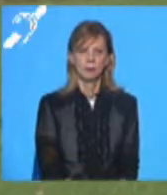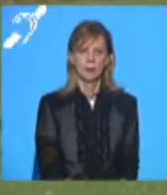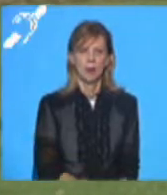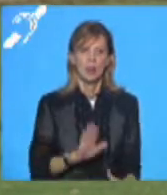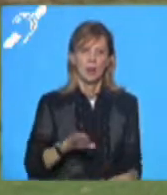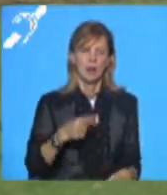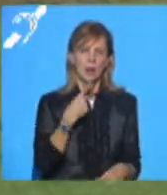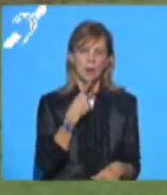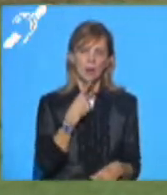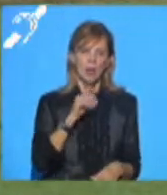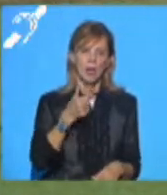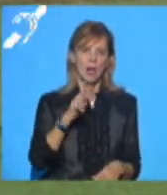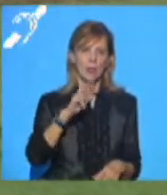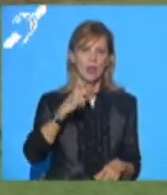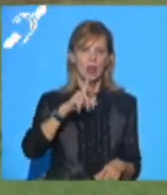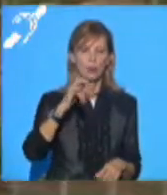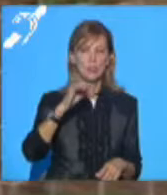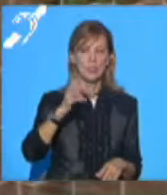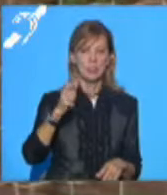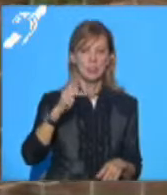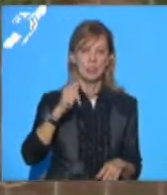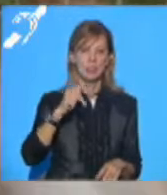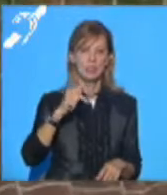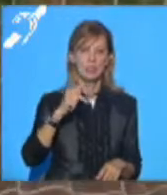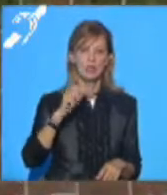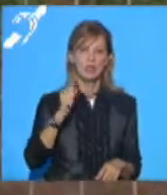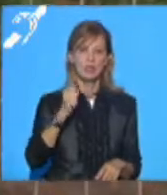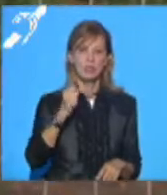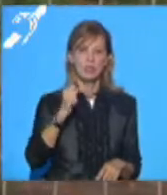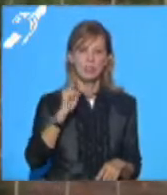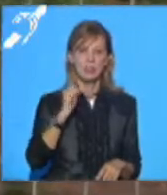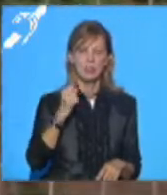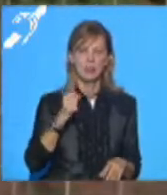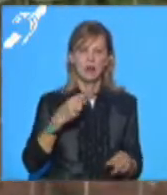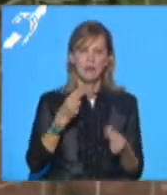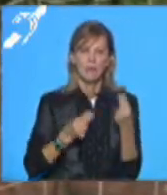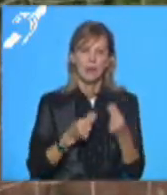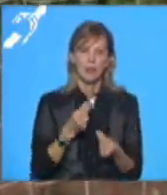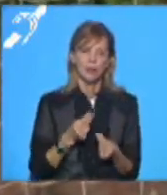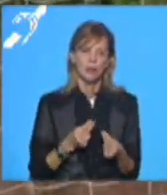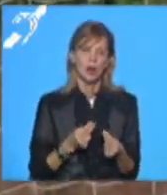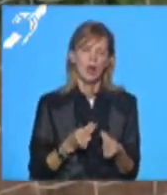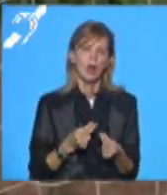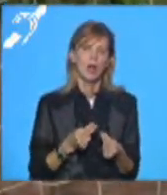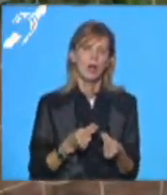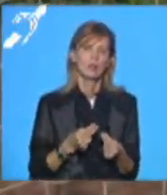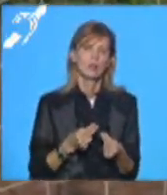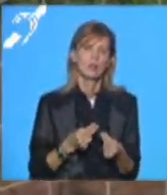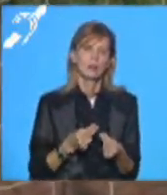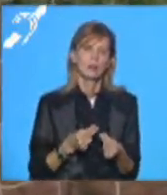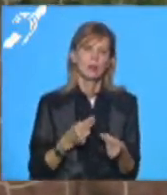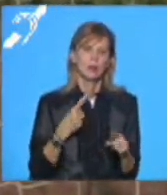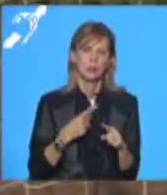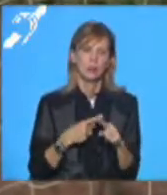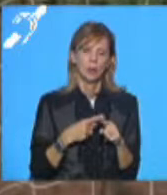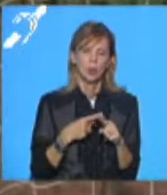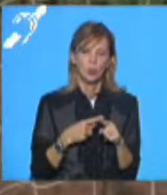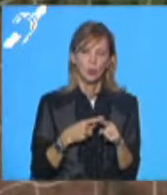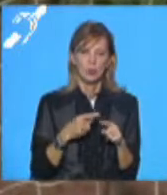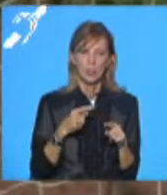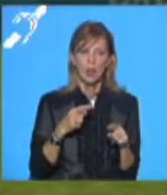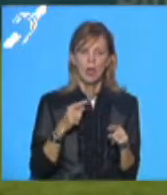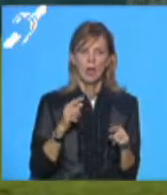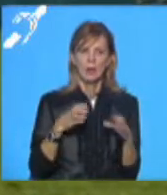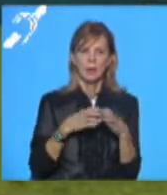La Craiova, Arlauskis va lucra din nou cu Marian Copilu, președintele executiv al clubului. Cei doi au avut o relație excelentă la CFR